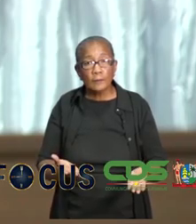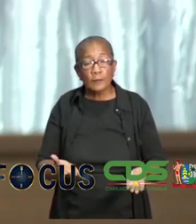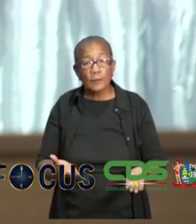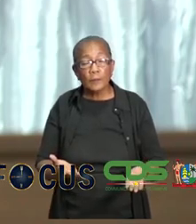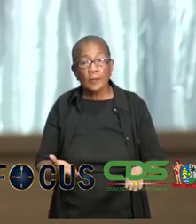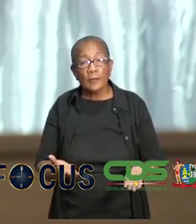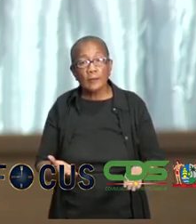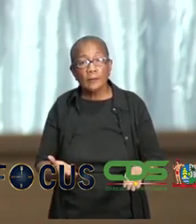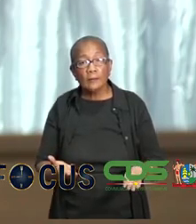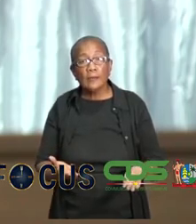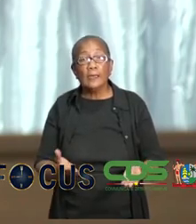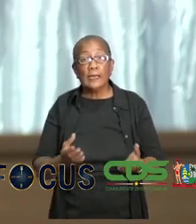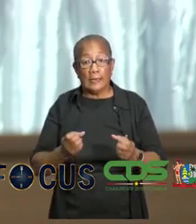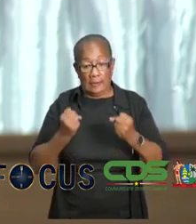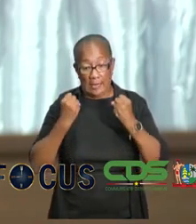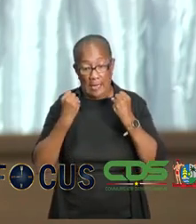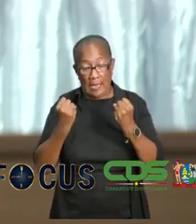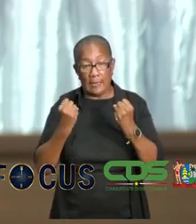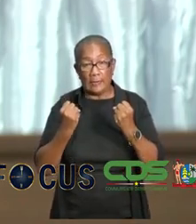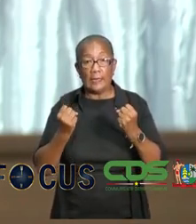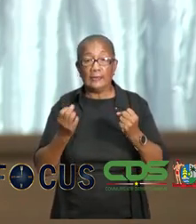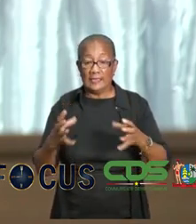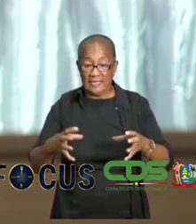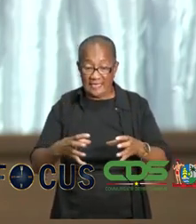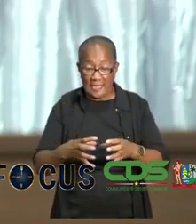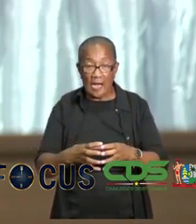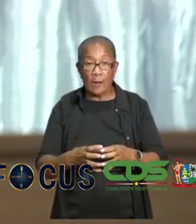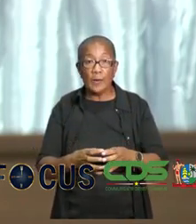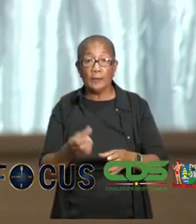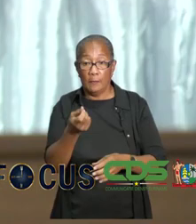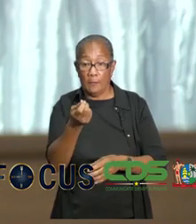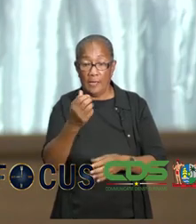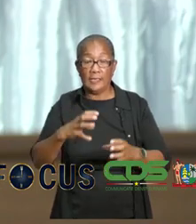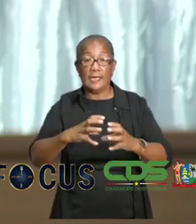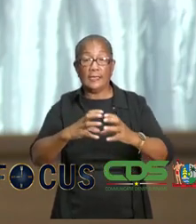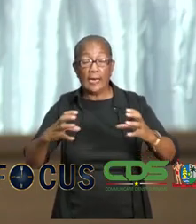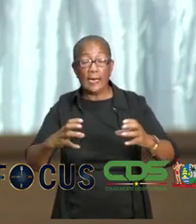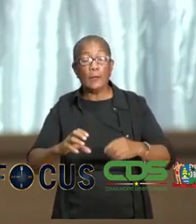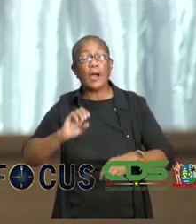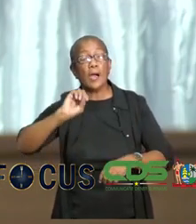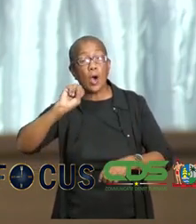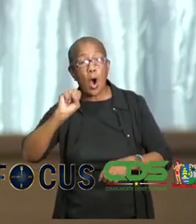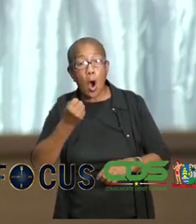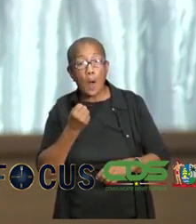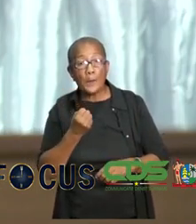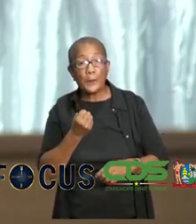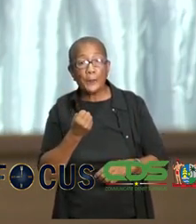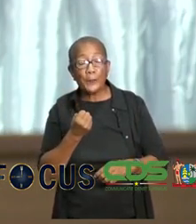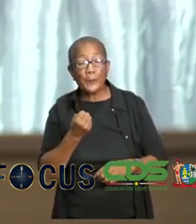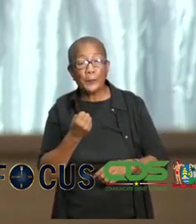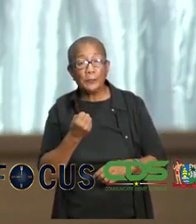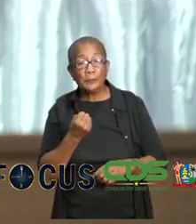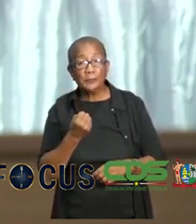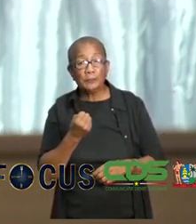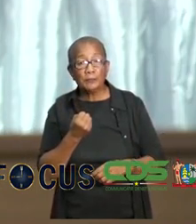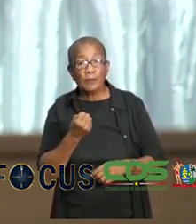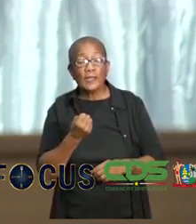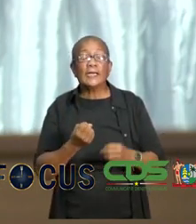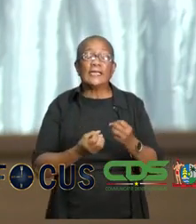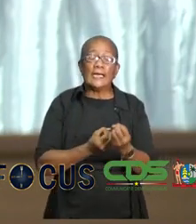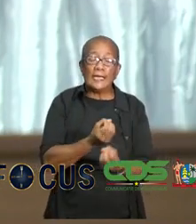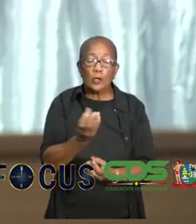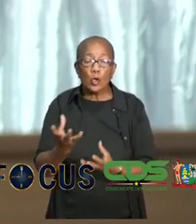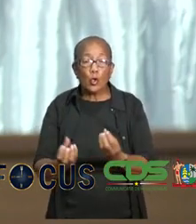in vereende krachten met de centrale bank, is om de